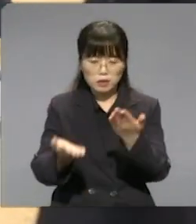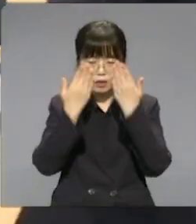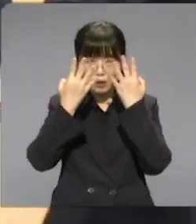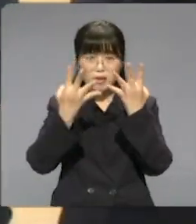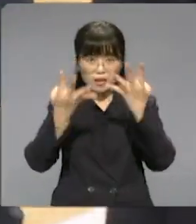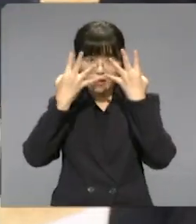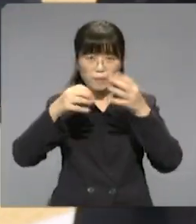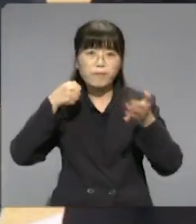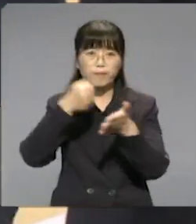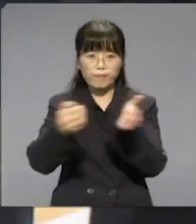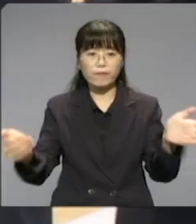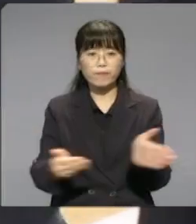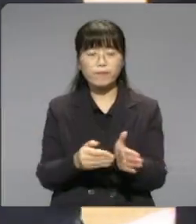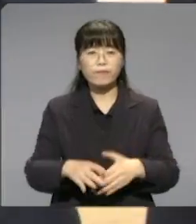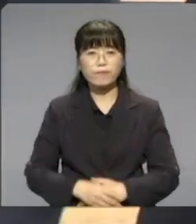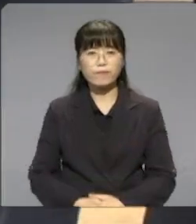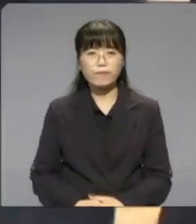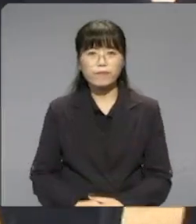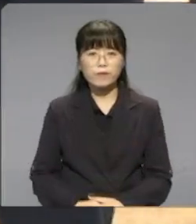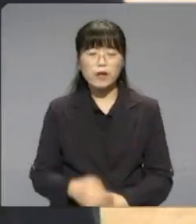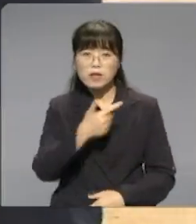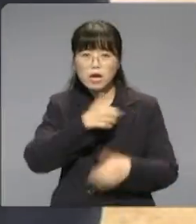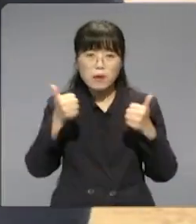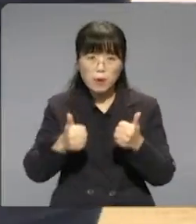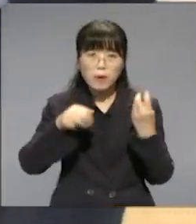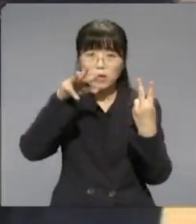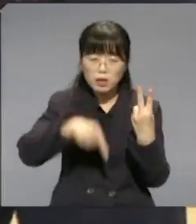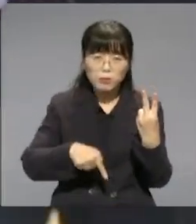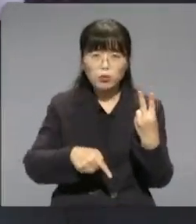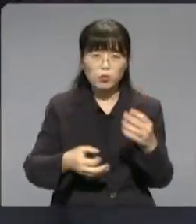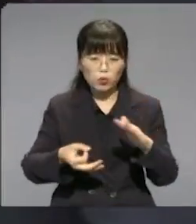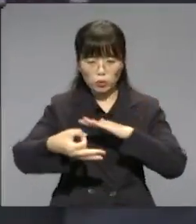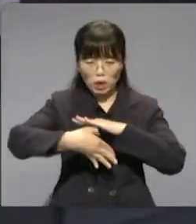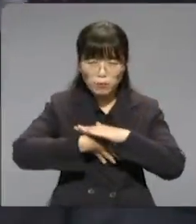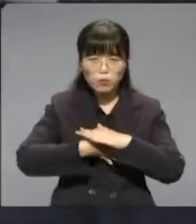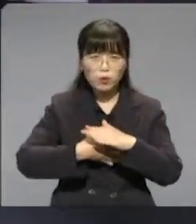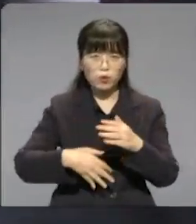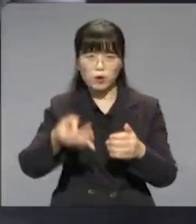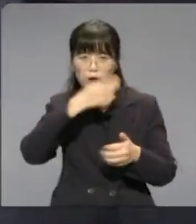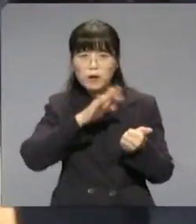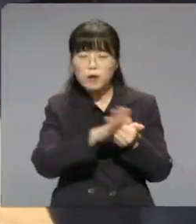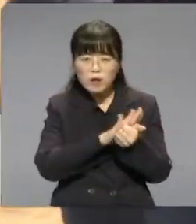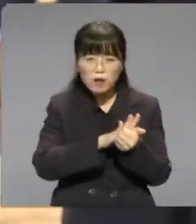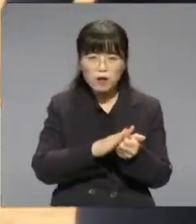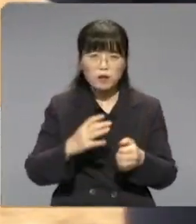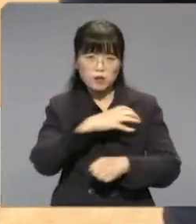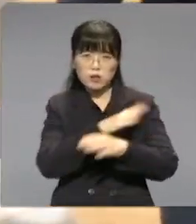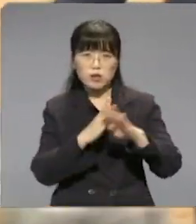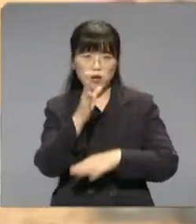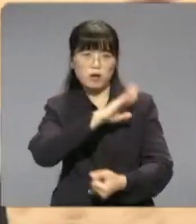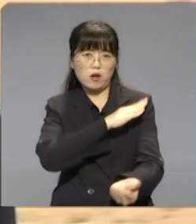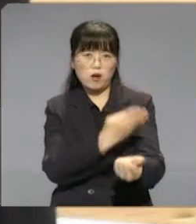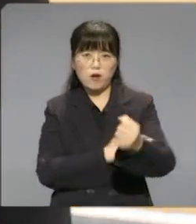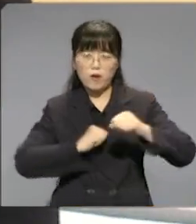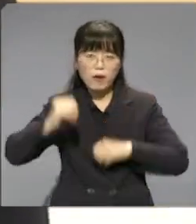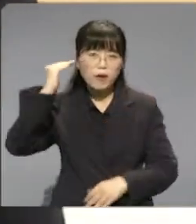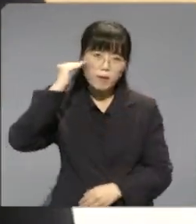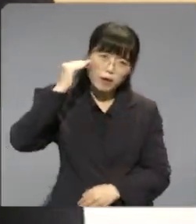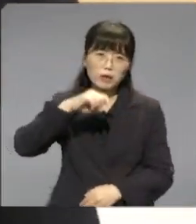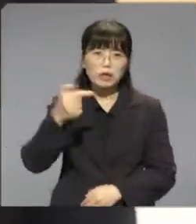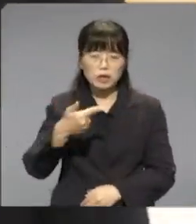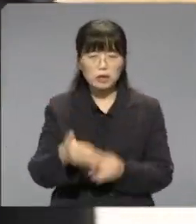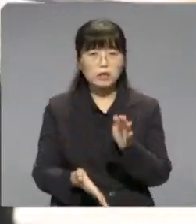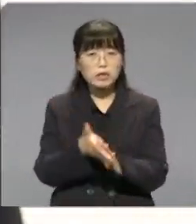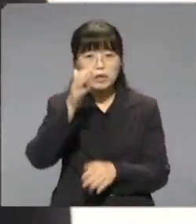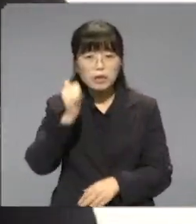징역형이 확정됐습니다 대법원 이분은 뇌물수수 공여와 직권남용 권리행사 방해 등 혐의로 기소된